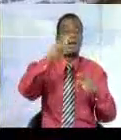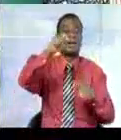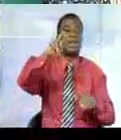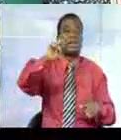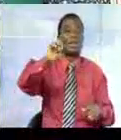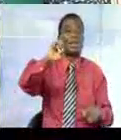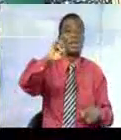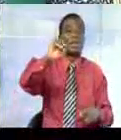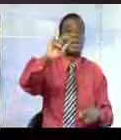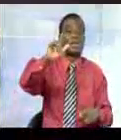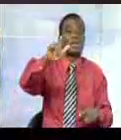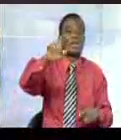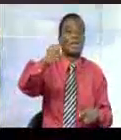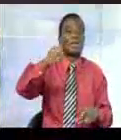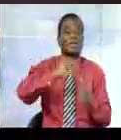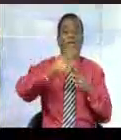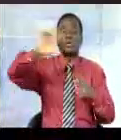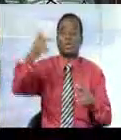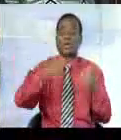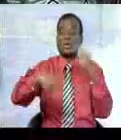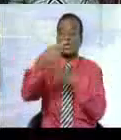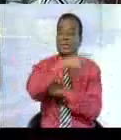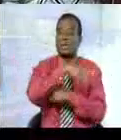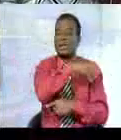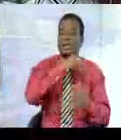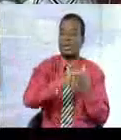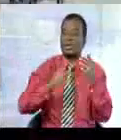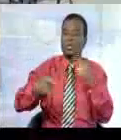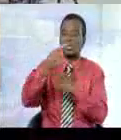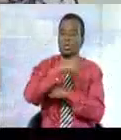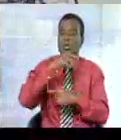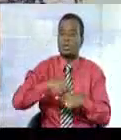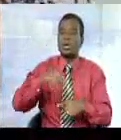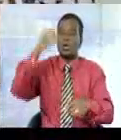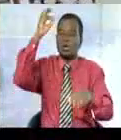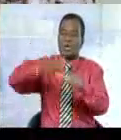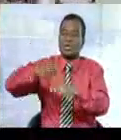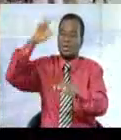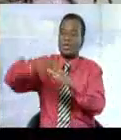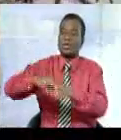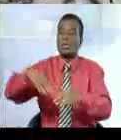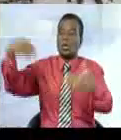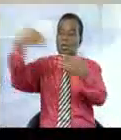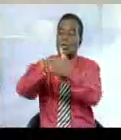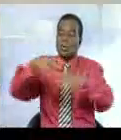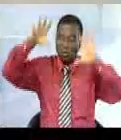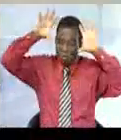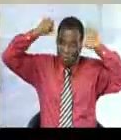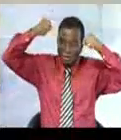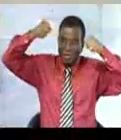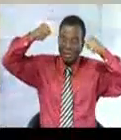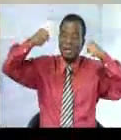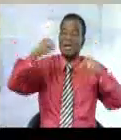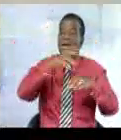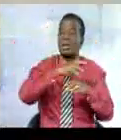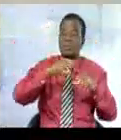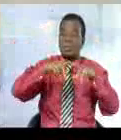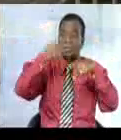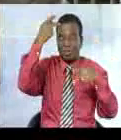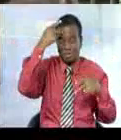son 3e jour et c'est aujourd'hui que les délégués vont voter pour choisir le nouveau président de ce parti